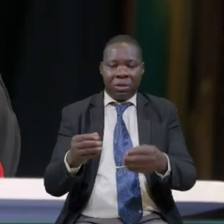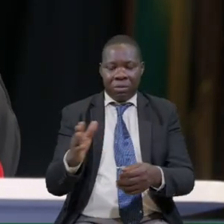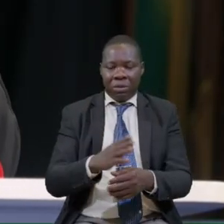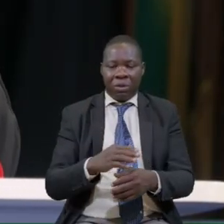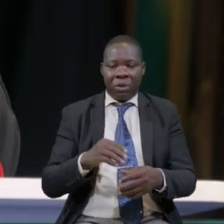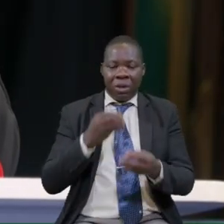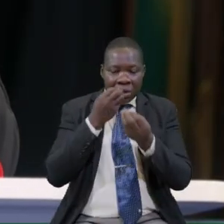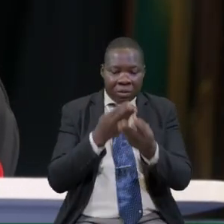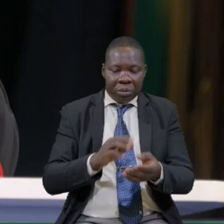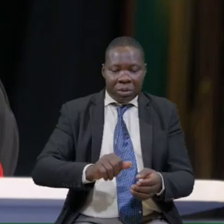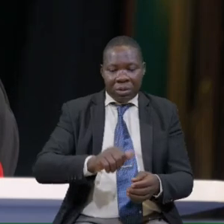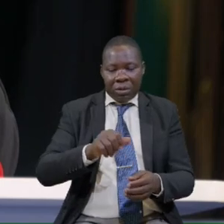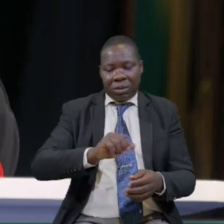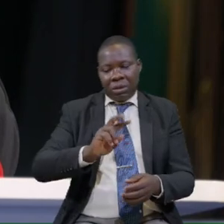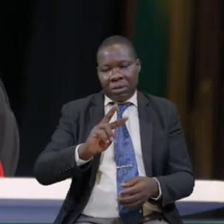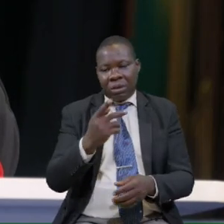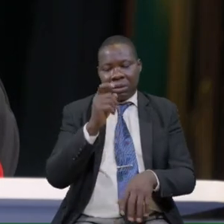devez plus